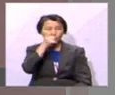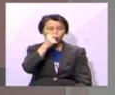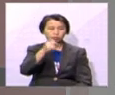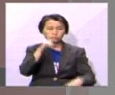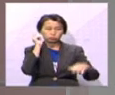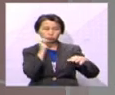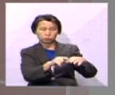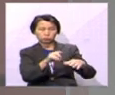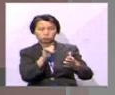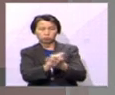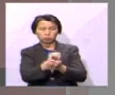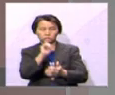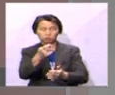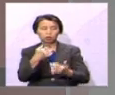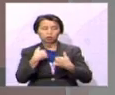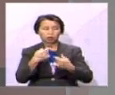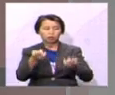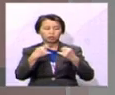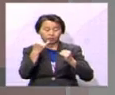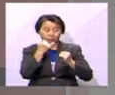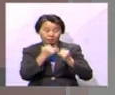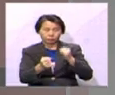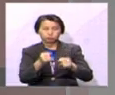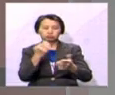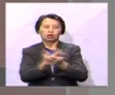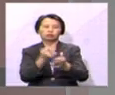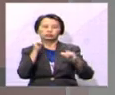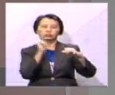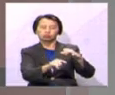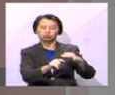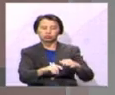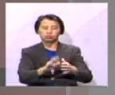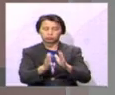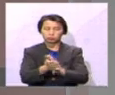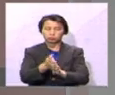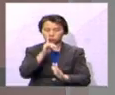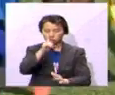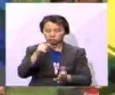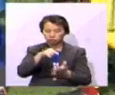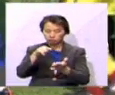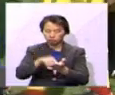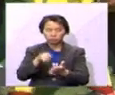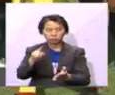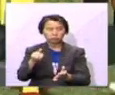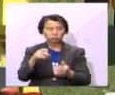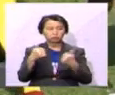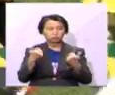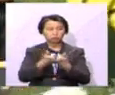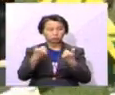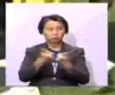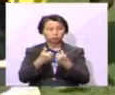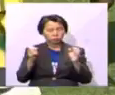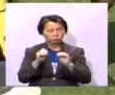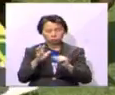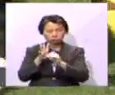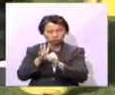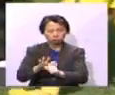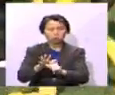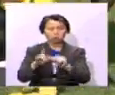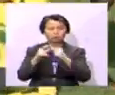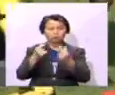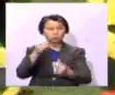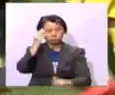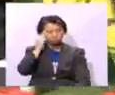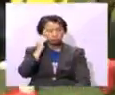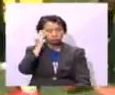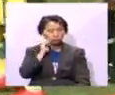gol yang terhasil hanya hadir di penghujung perlawanan. Seharusnya ini merupakan satu perlawanan yang tiada tekanan buat skuad